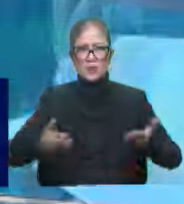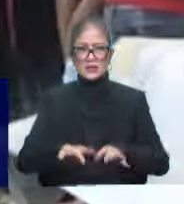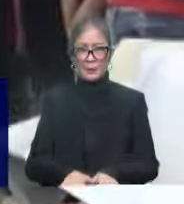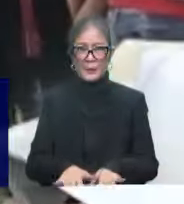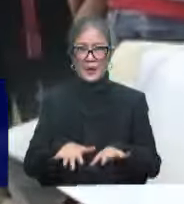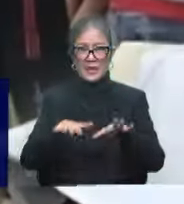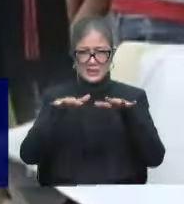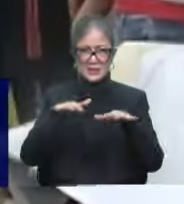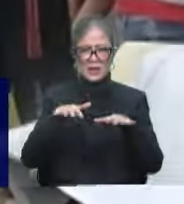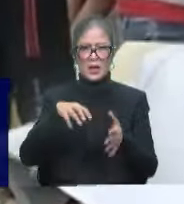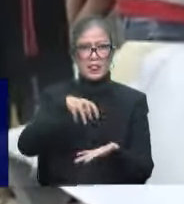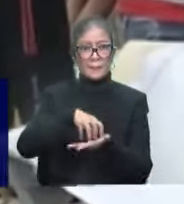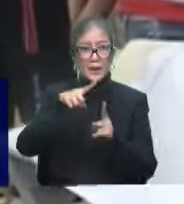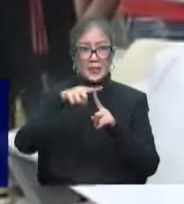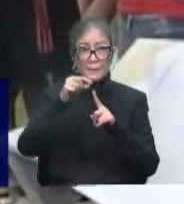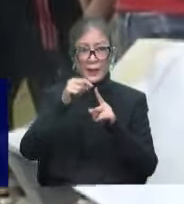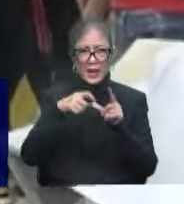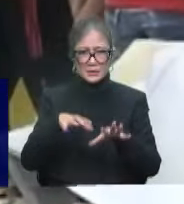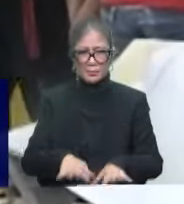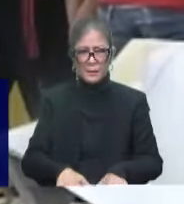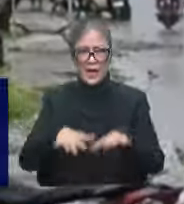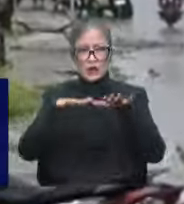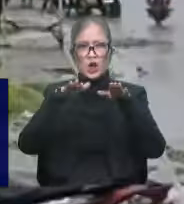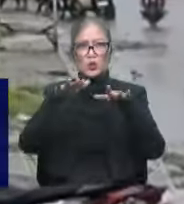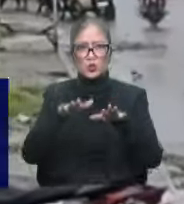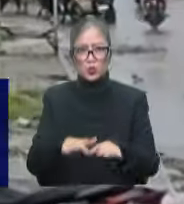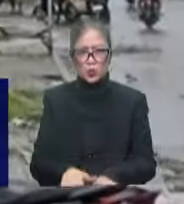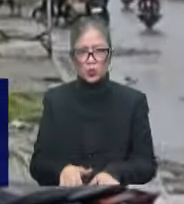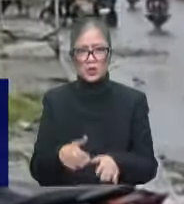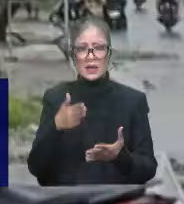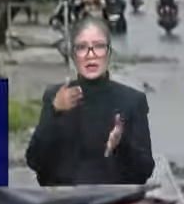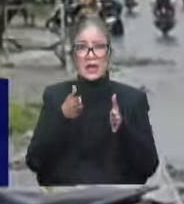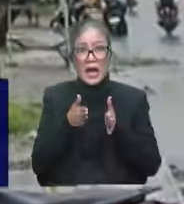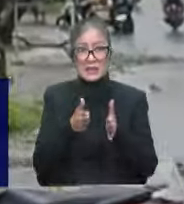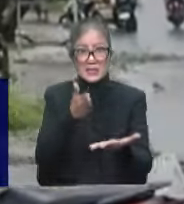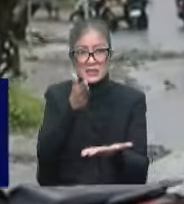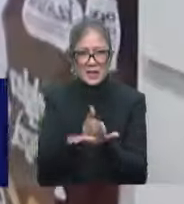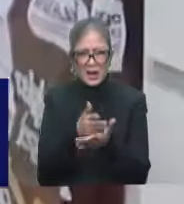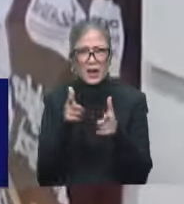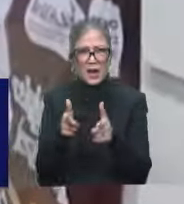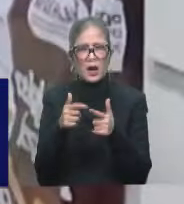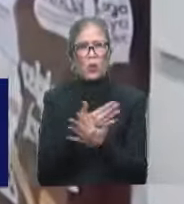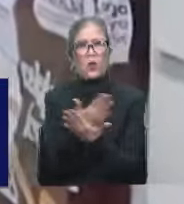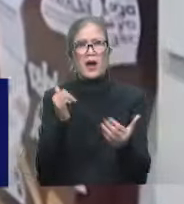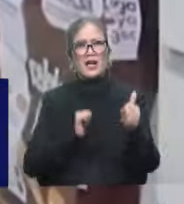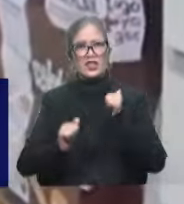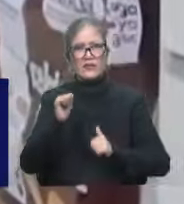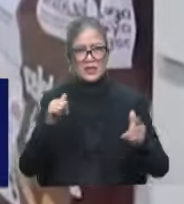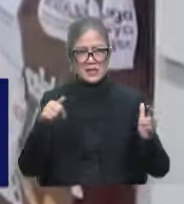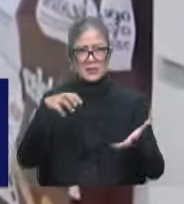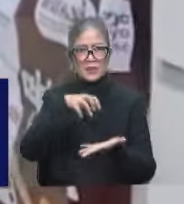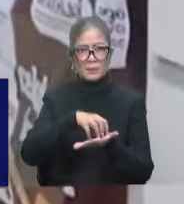TPS banjir telah surut sebagian akses jalan terendam mengganggu aktivitas warga ke TPS di Kelurahan